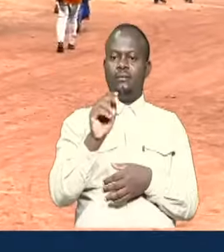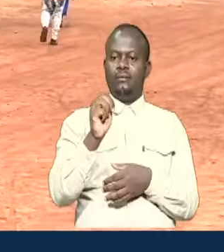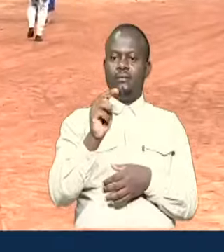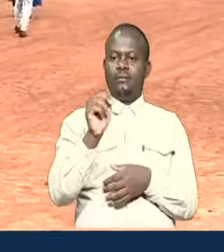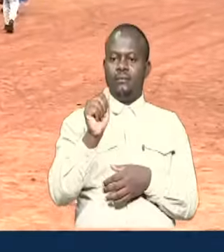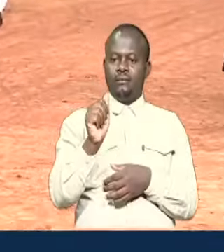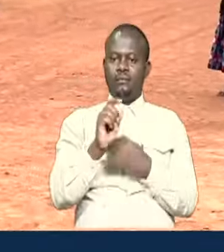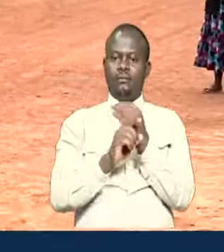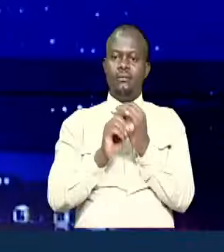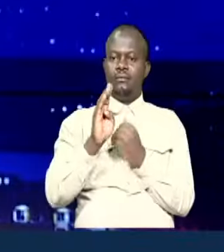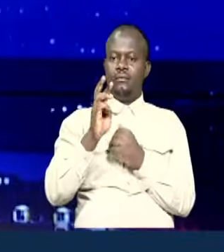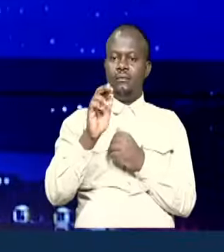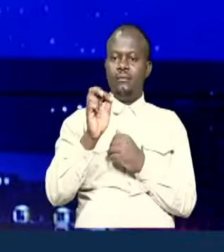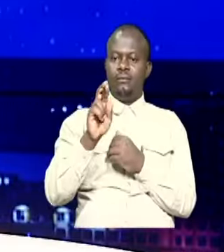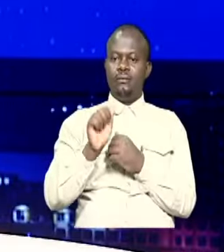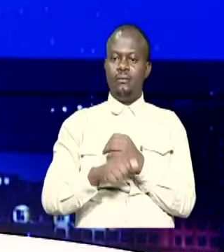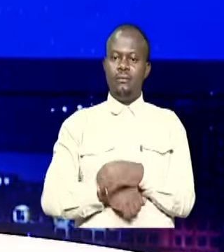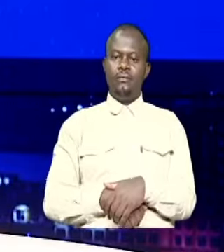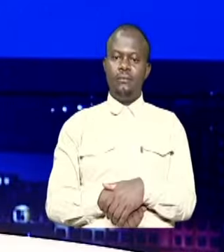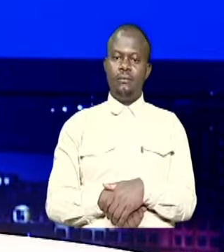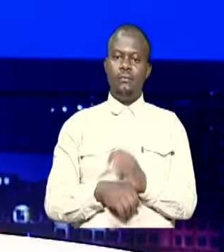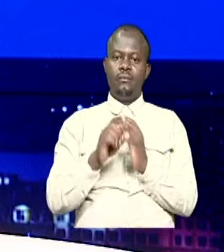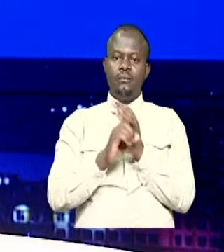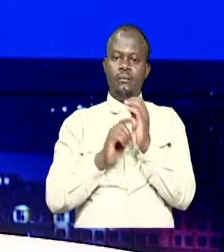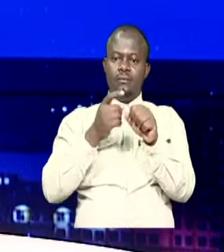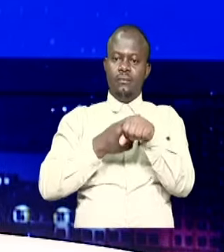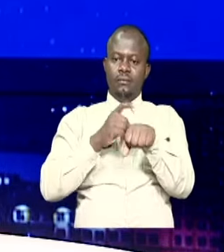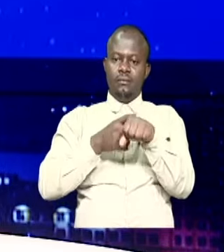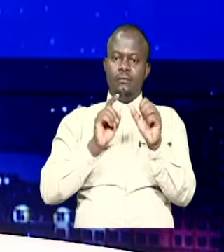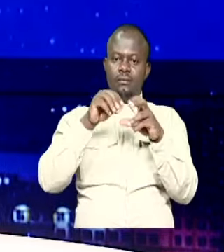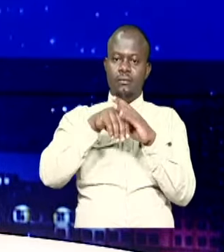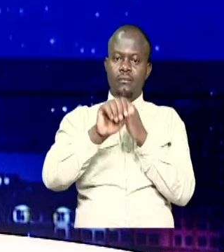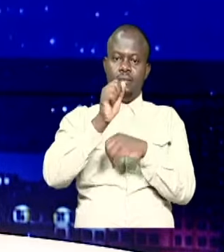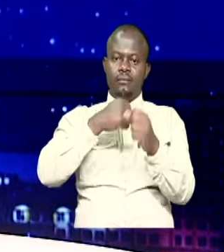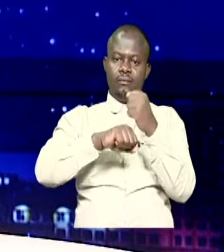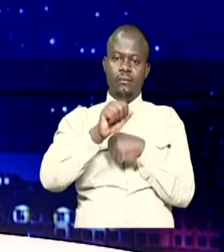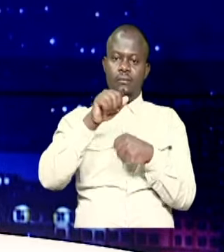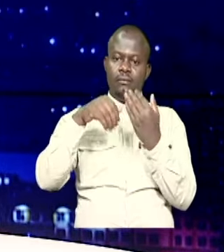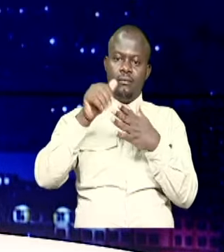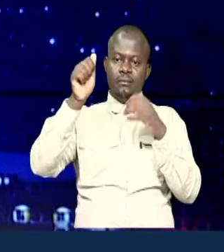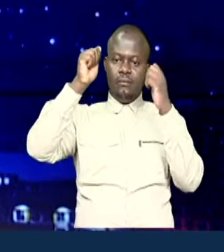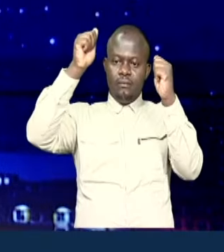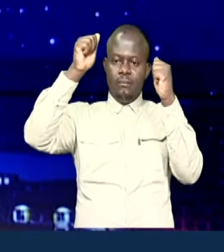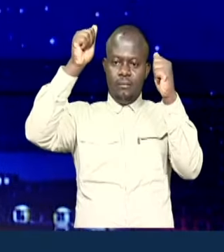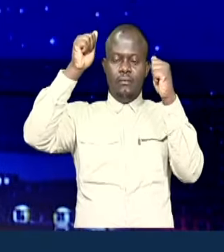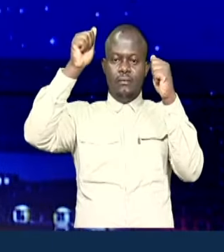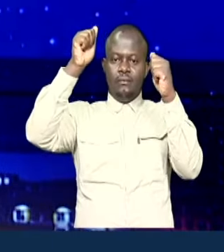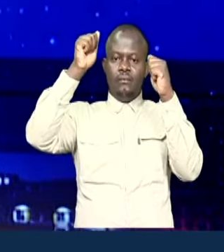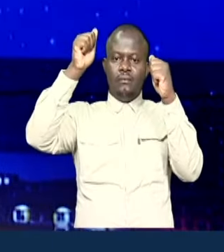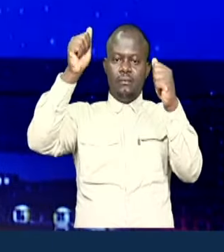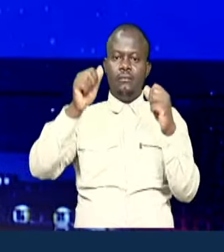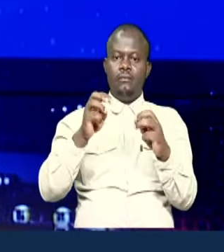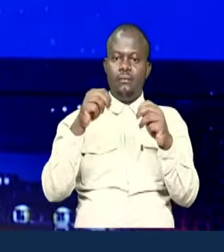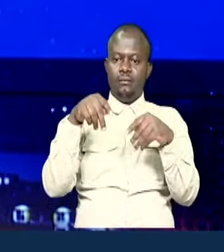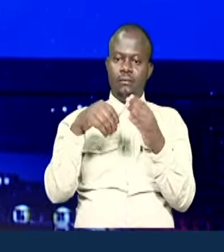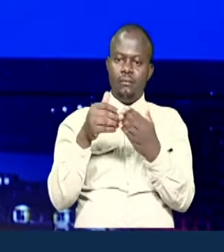mu karere ka Burera. Mu karere ka Musanze abitabiriye ibikorwa byo kwiyamamaza kw'abakandida depite